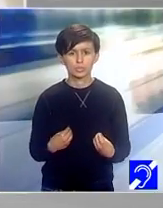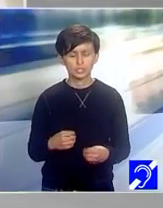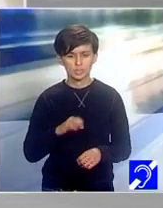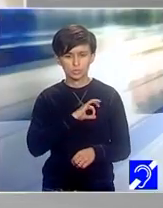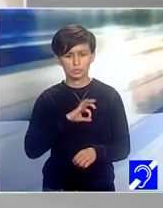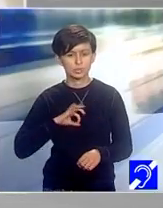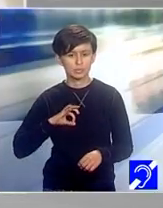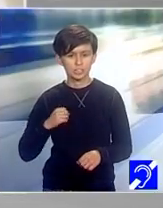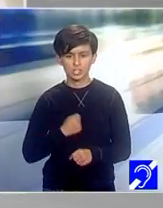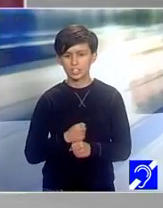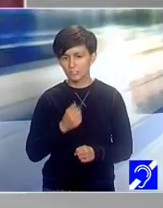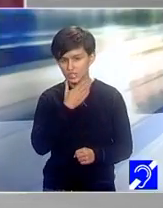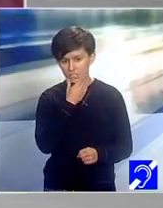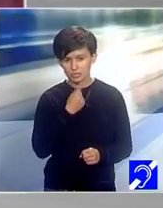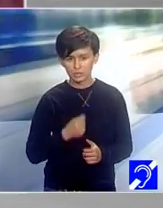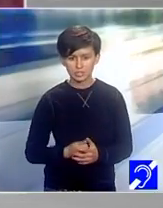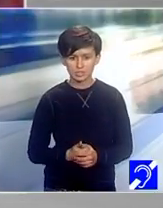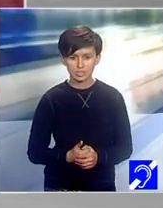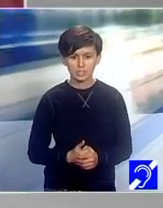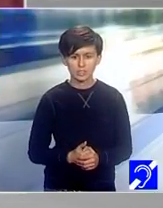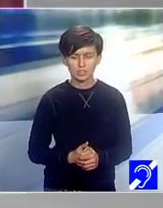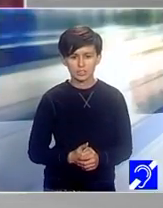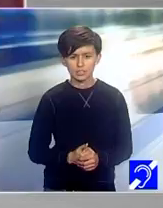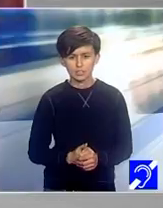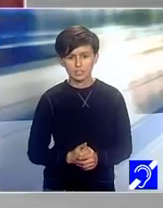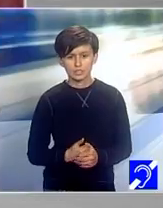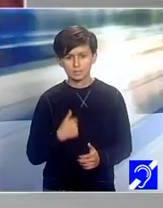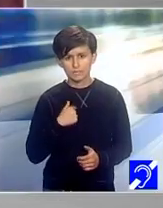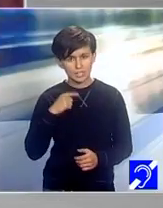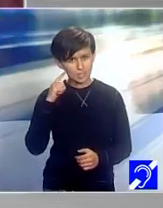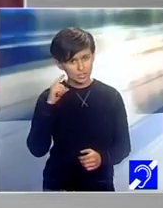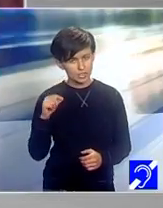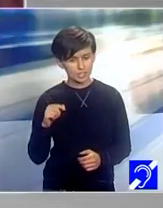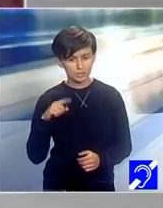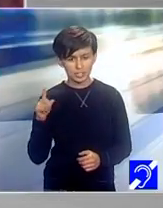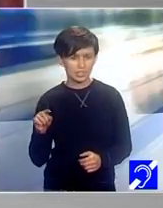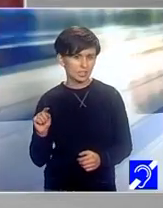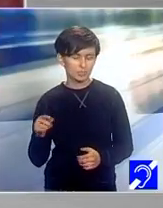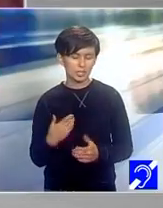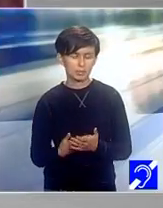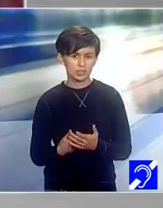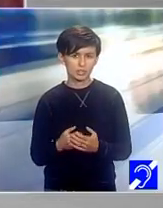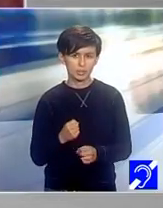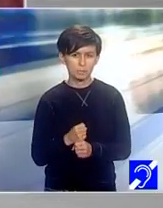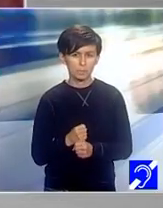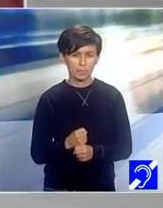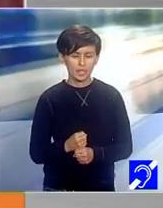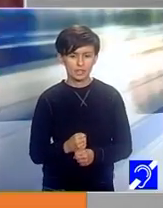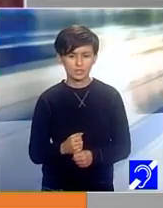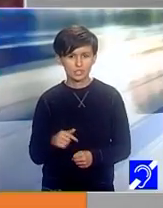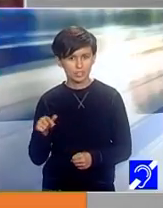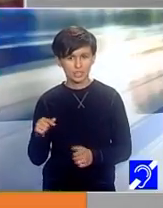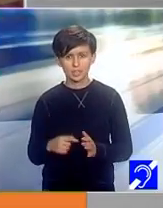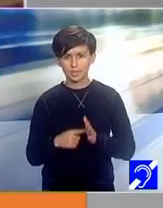aceeași timp foarte simplă. Răspund eu la întrebare, pentru că lucrând cu Oana, știu stilul ei, ea promovează